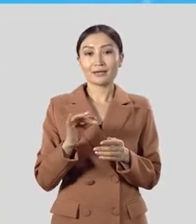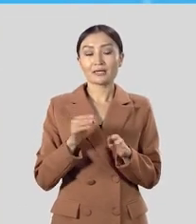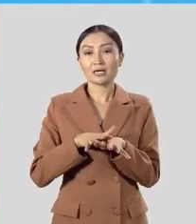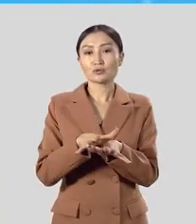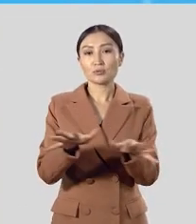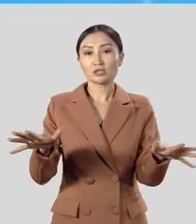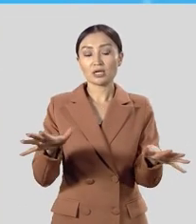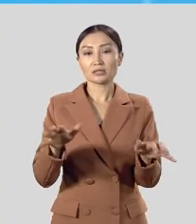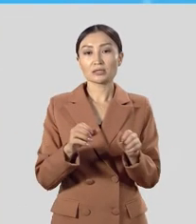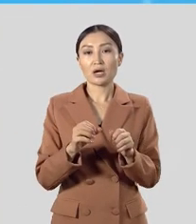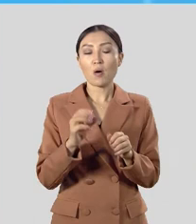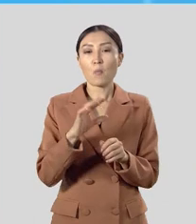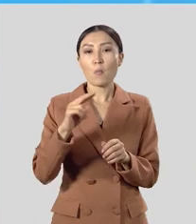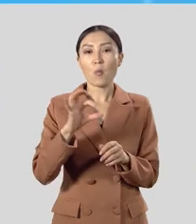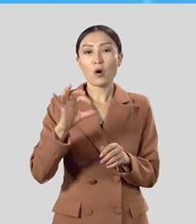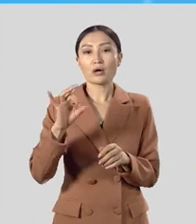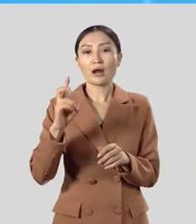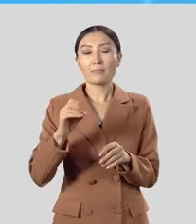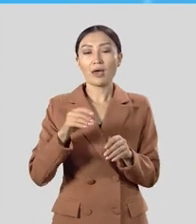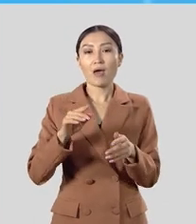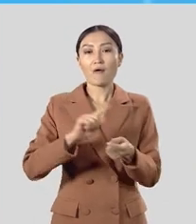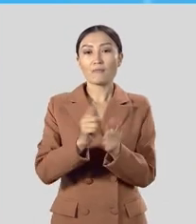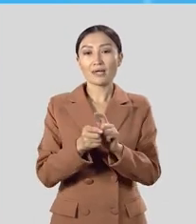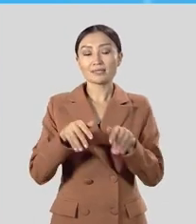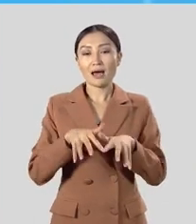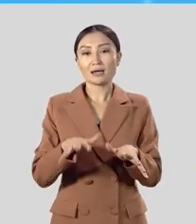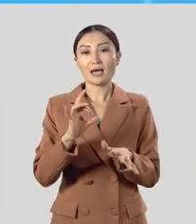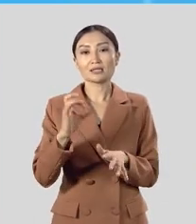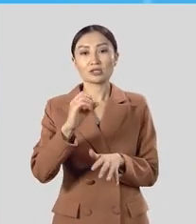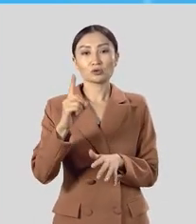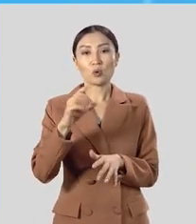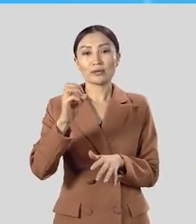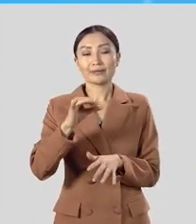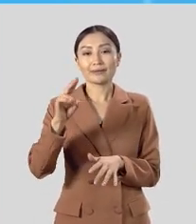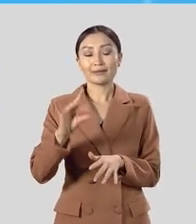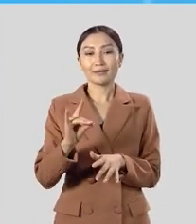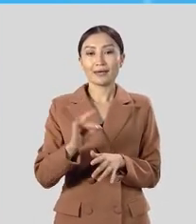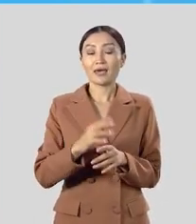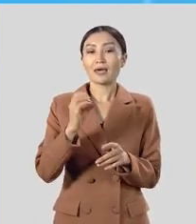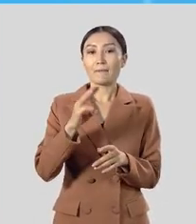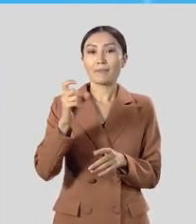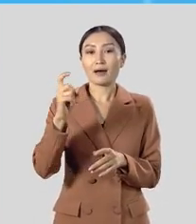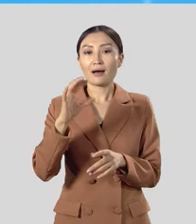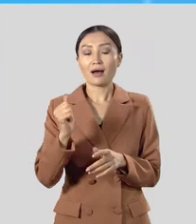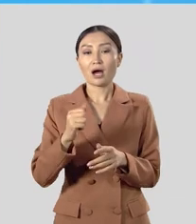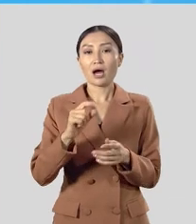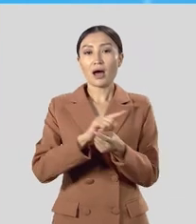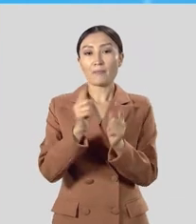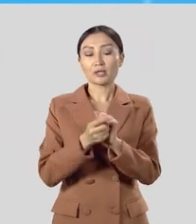размножаются спорами. Вместо корней имеют ризоиды. Отмершие части мха образуют